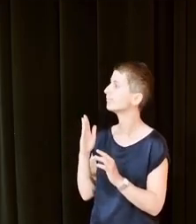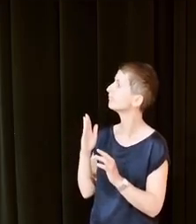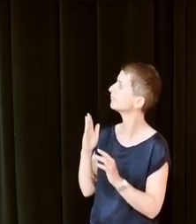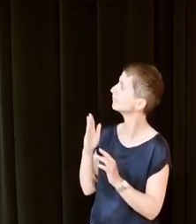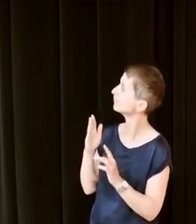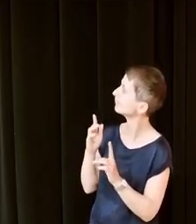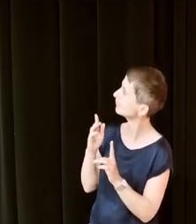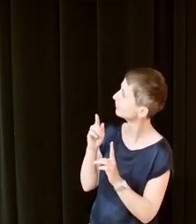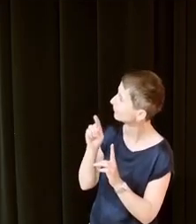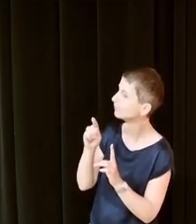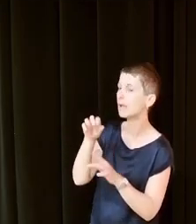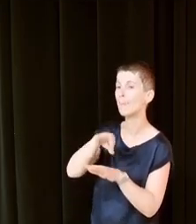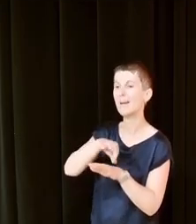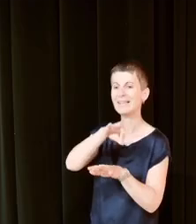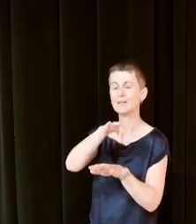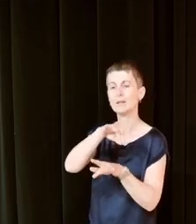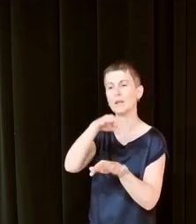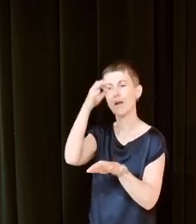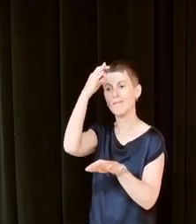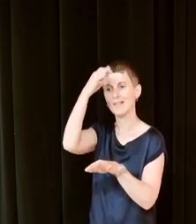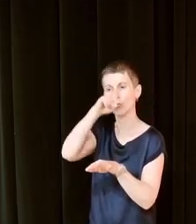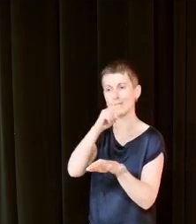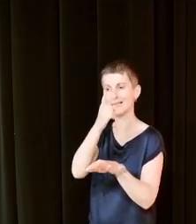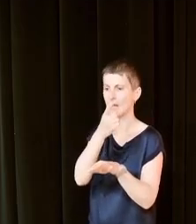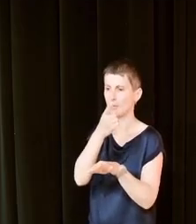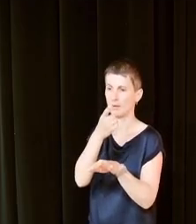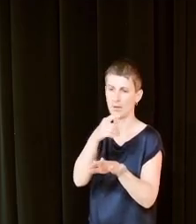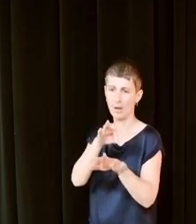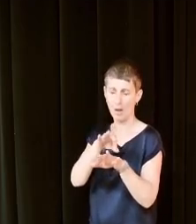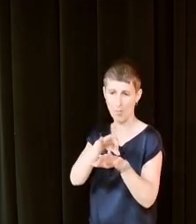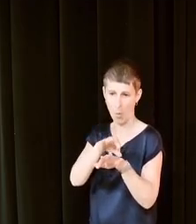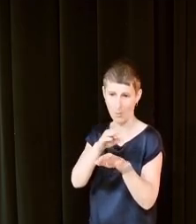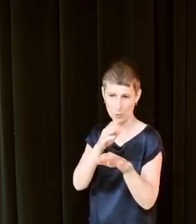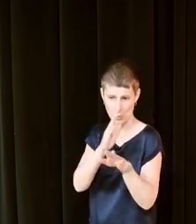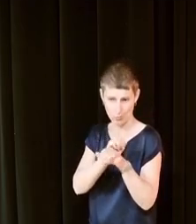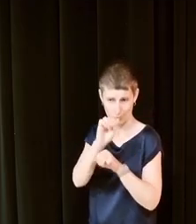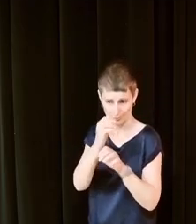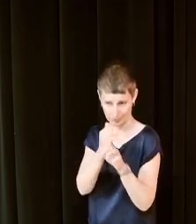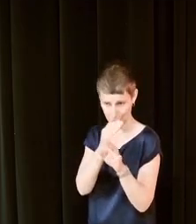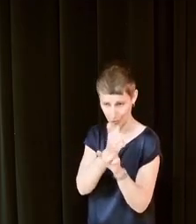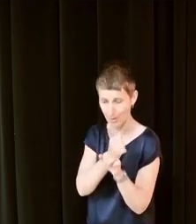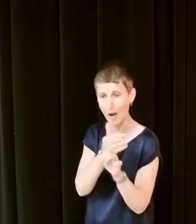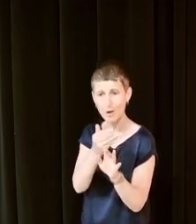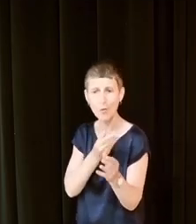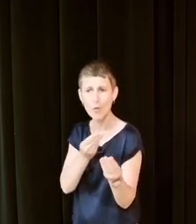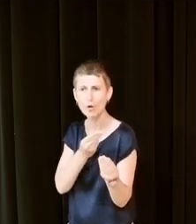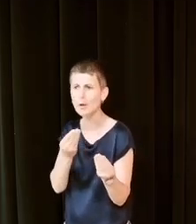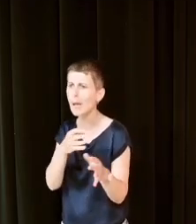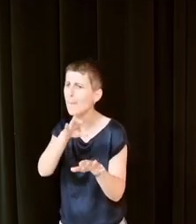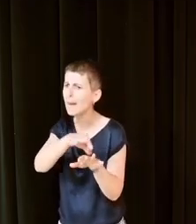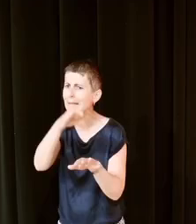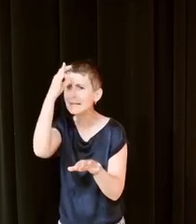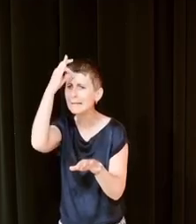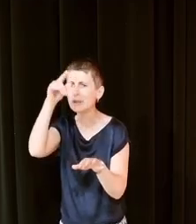in Medizinwissenschaft promoviert. Und jetzt frage ich Sie das nochmal, was ich bei unserem netten Vorgespräch schon gefragt habe. Was ist